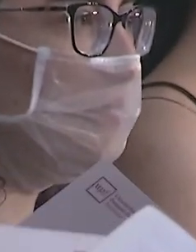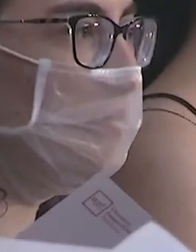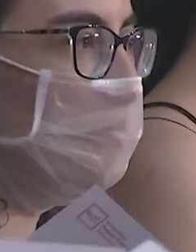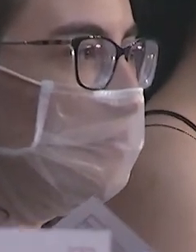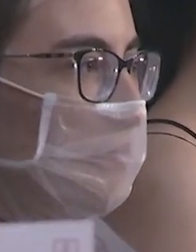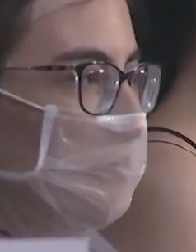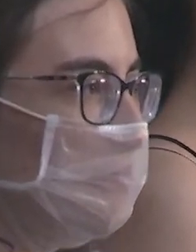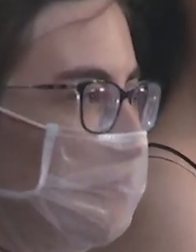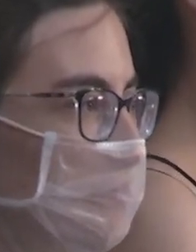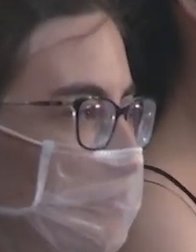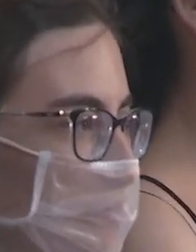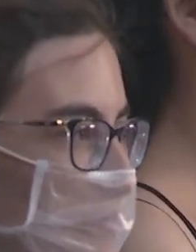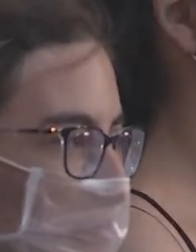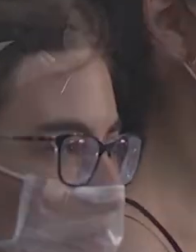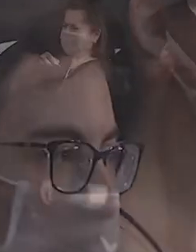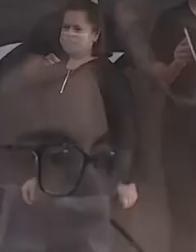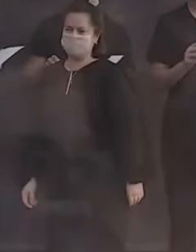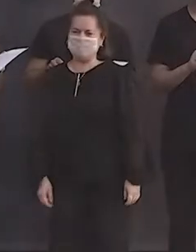barbarin.